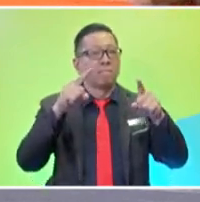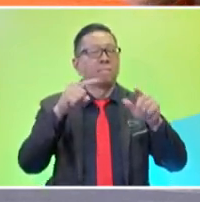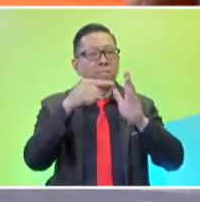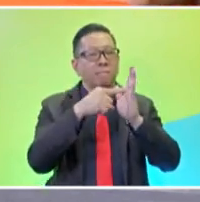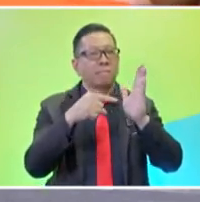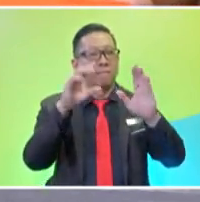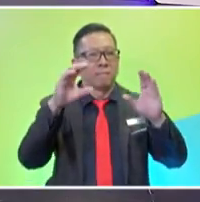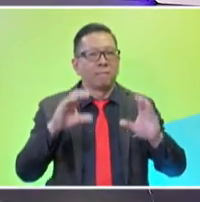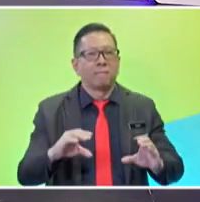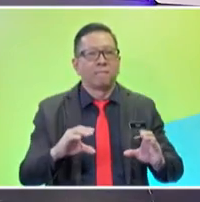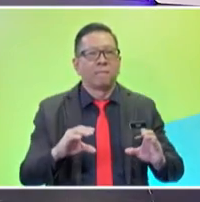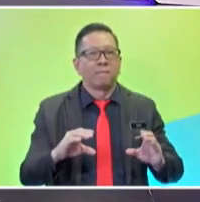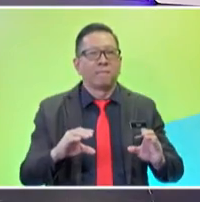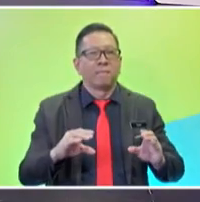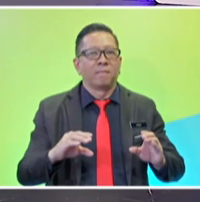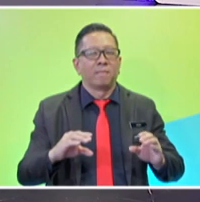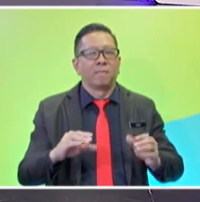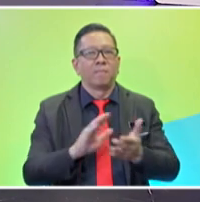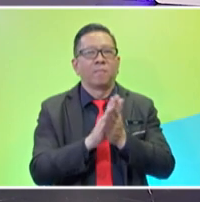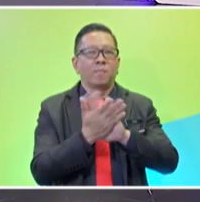ini boleh jadi satu penegakan